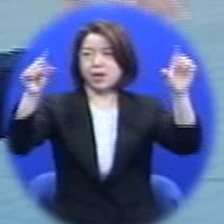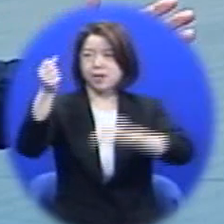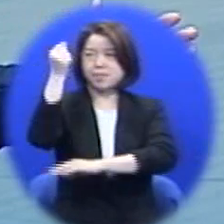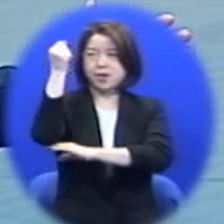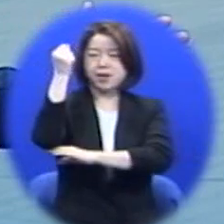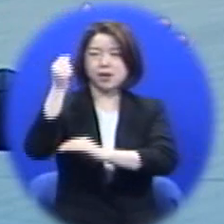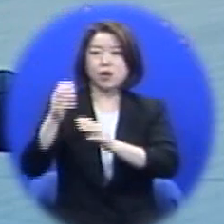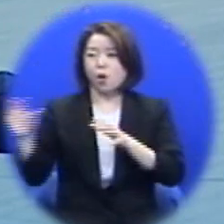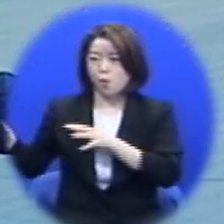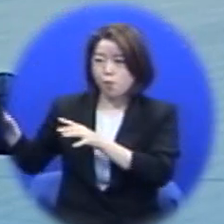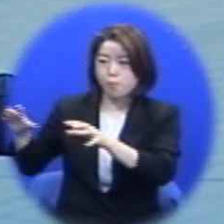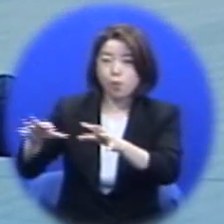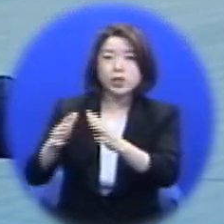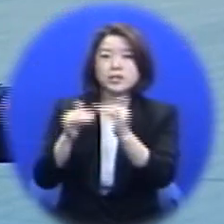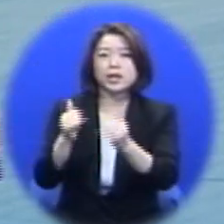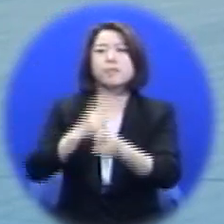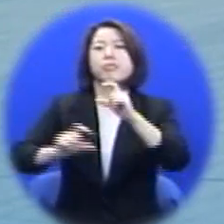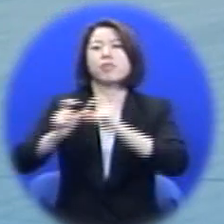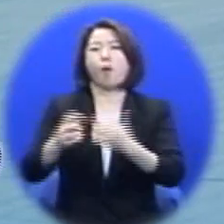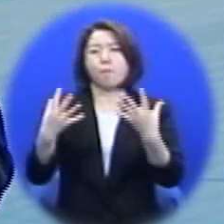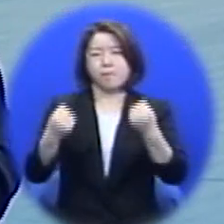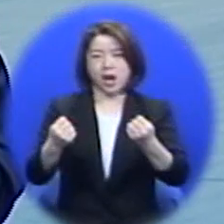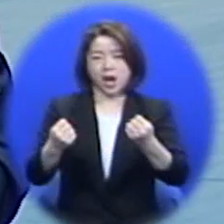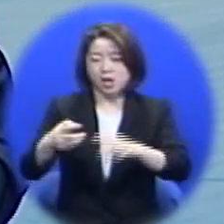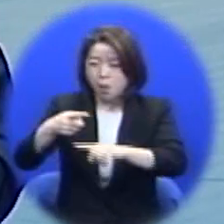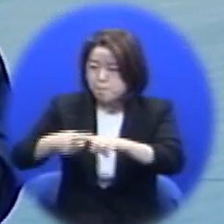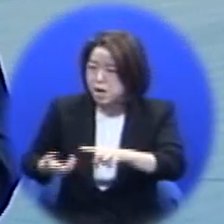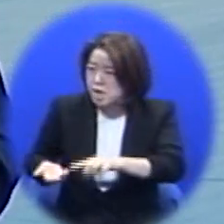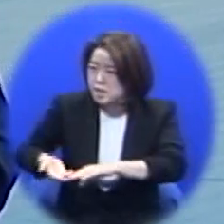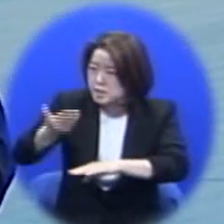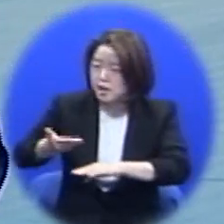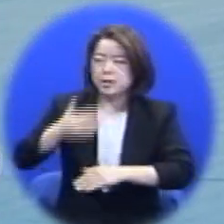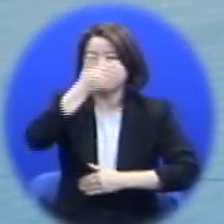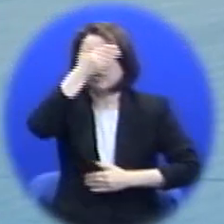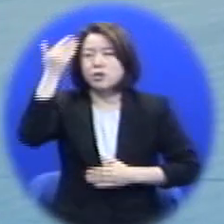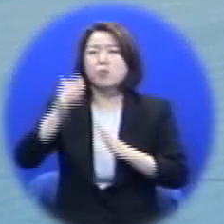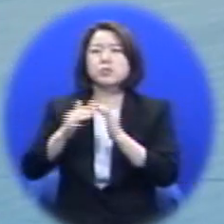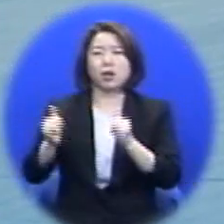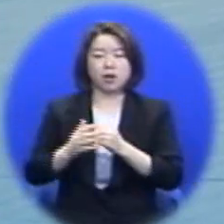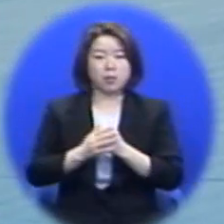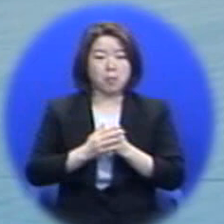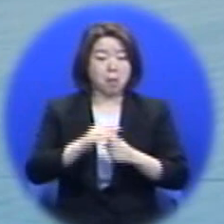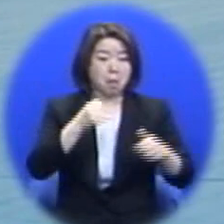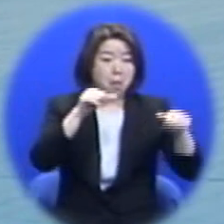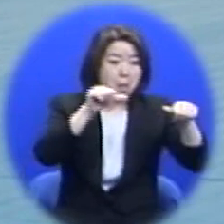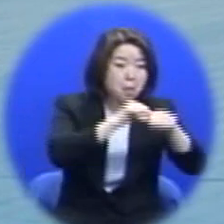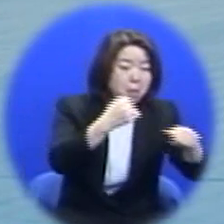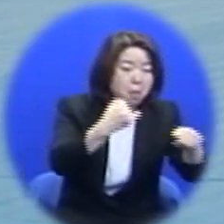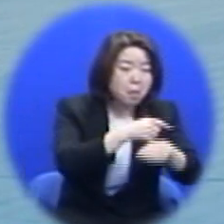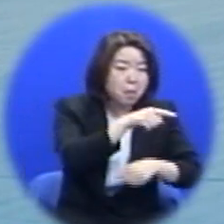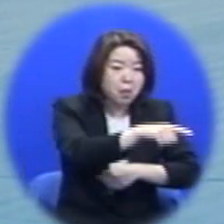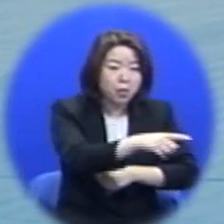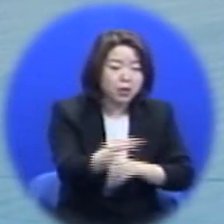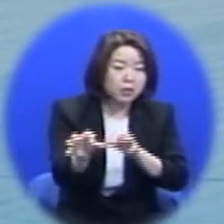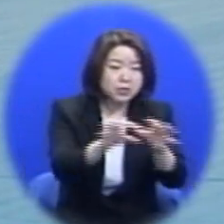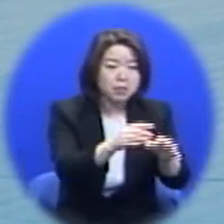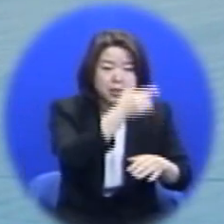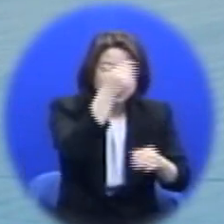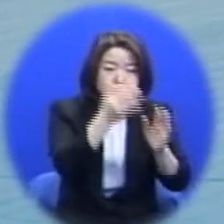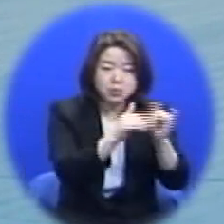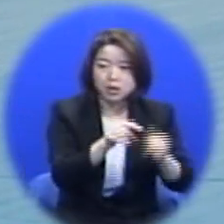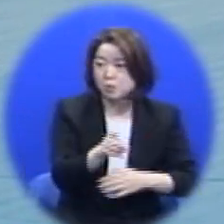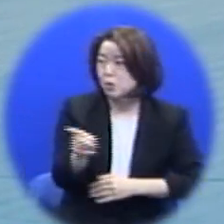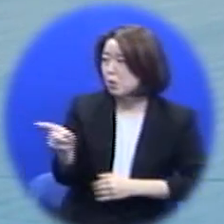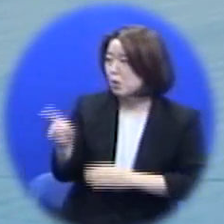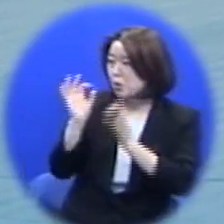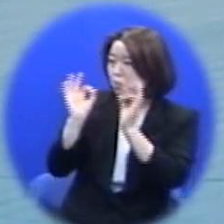이상이 청년들이었습니다. 동성애 퀴어 축제에 참여했던 젊은 친구들이 다 주눅이 들었을 정도라.